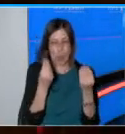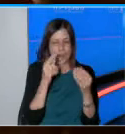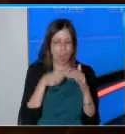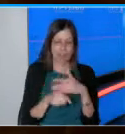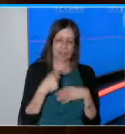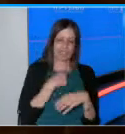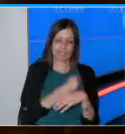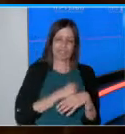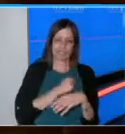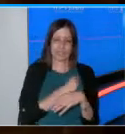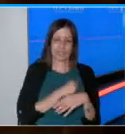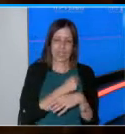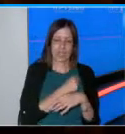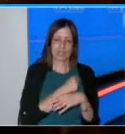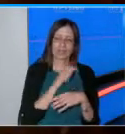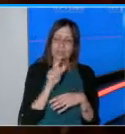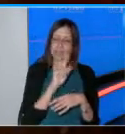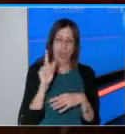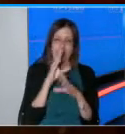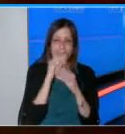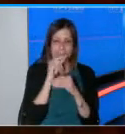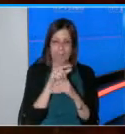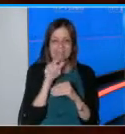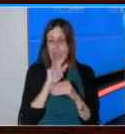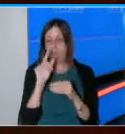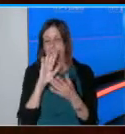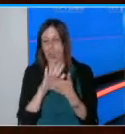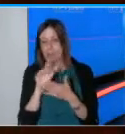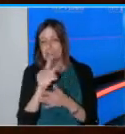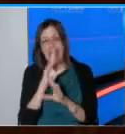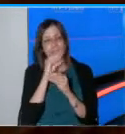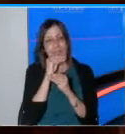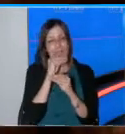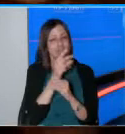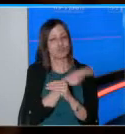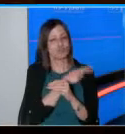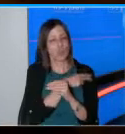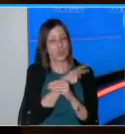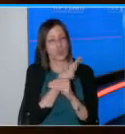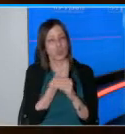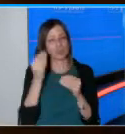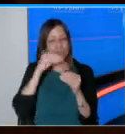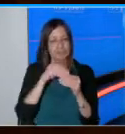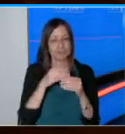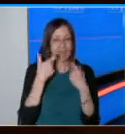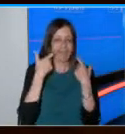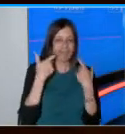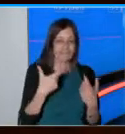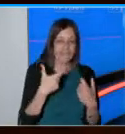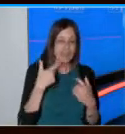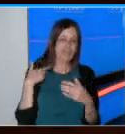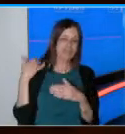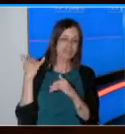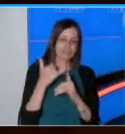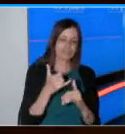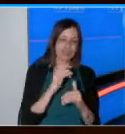לצערי הרב, כן, שבזה לא מדברים, בזה לא נוגעים, ורק מדברים על שיטור יתר ואכיפה והכנסת שבק וכל